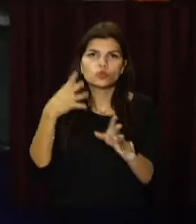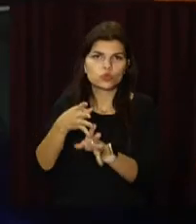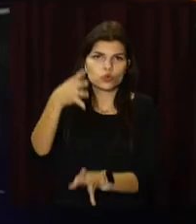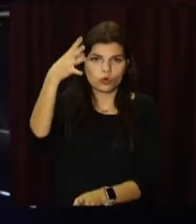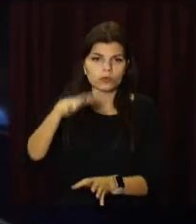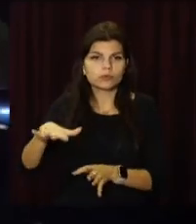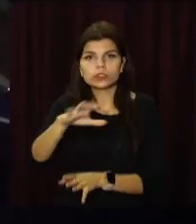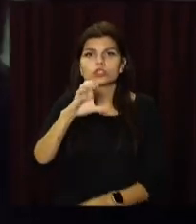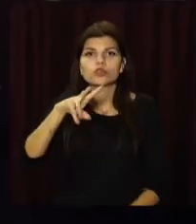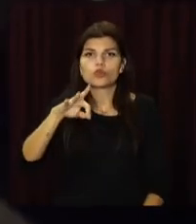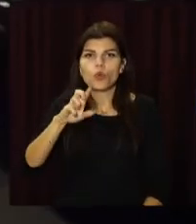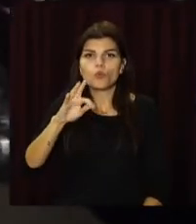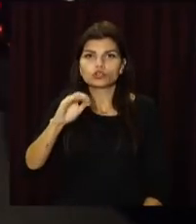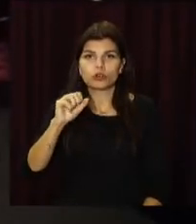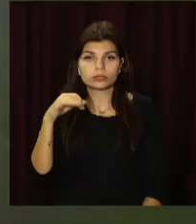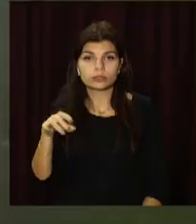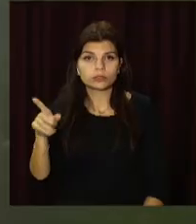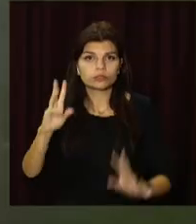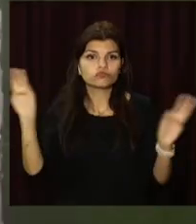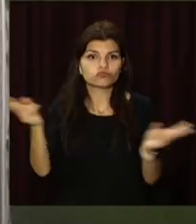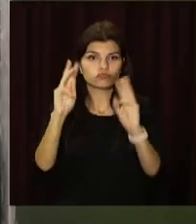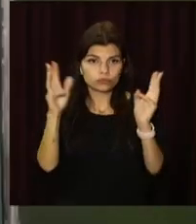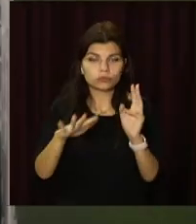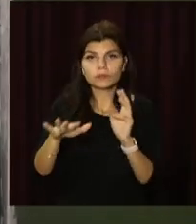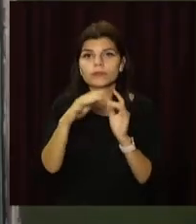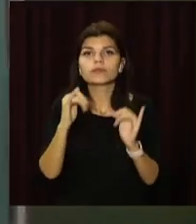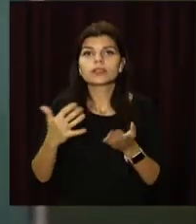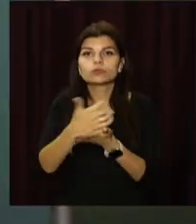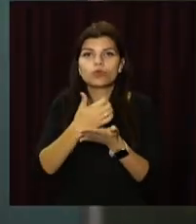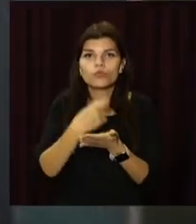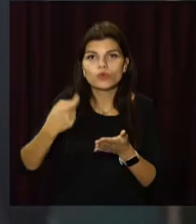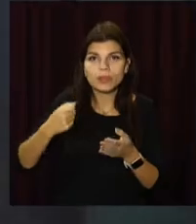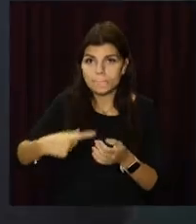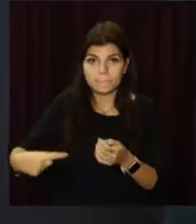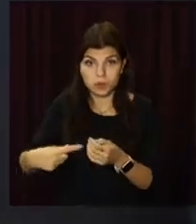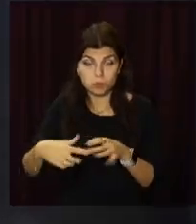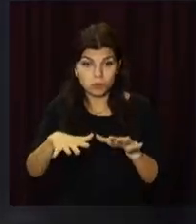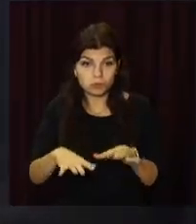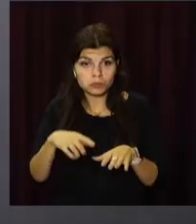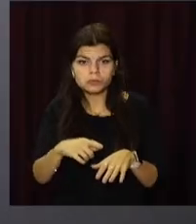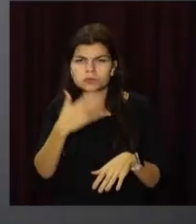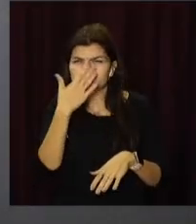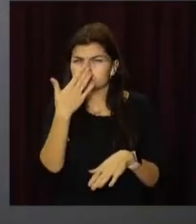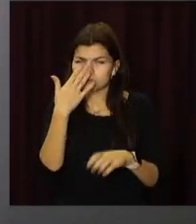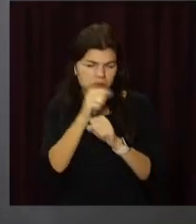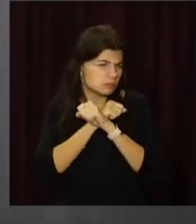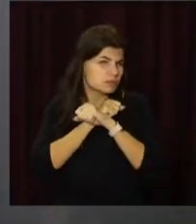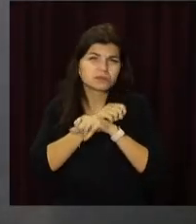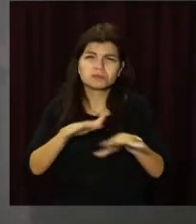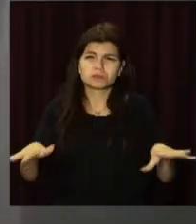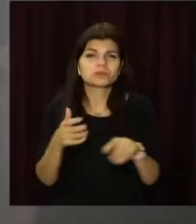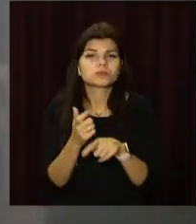на проспекті Слобожанському. Там зайнялося приміщення для збору сміття на першому поверсі. Їдкий дим швидко